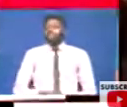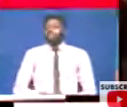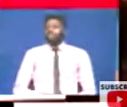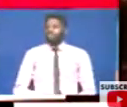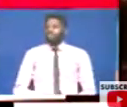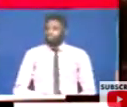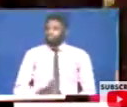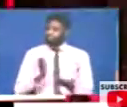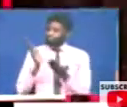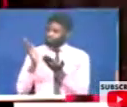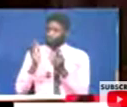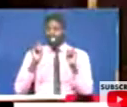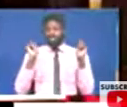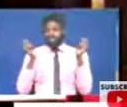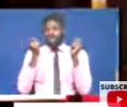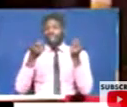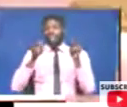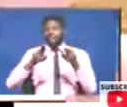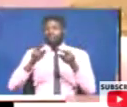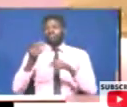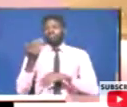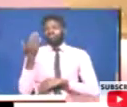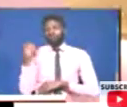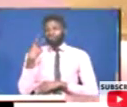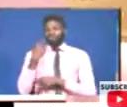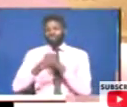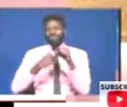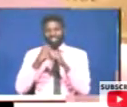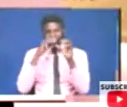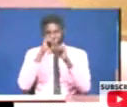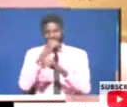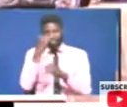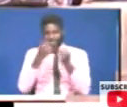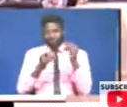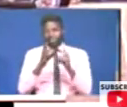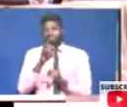Tamasha hiyo iliyoandaliwa baada ya miaka miwili itakamilika tarehe 25